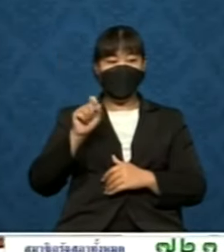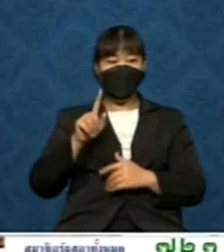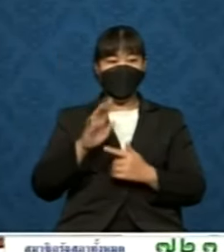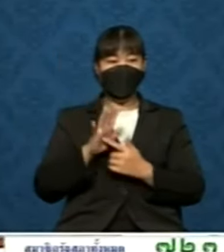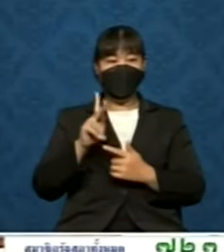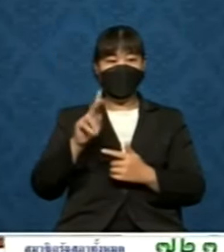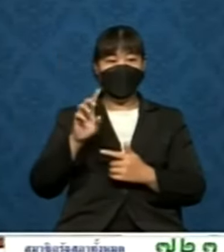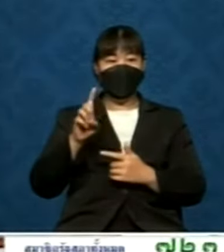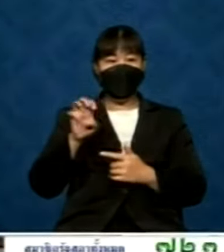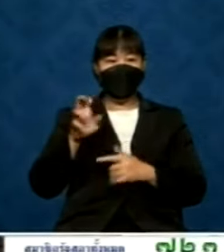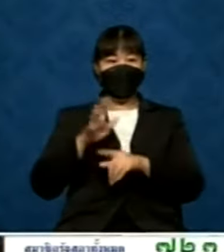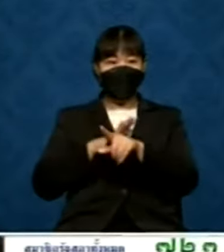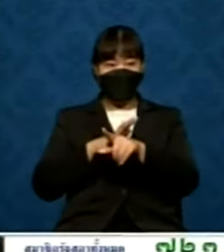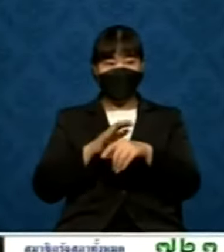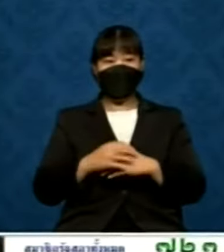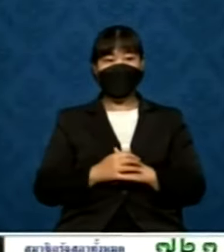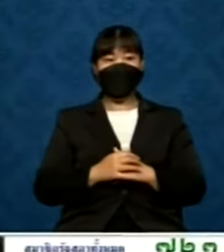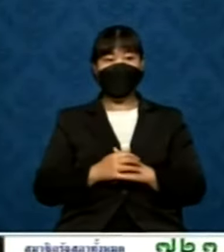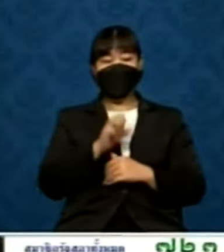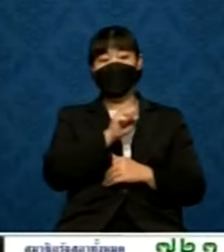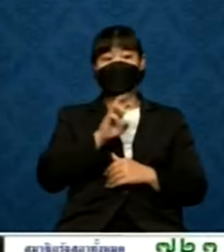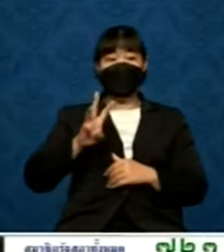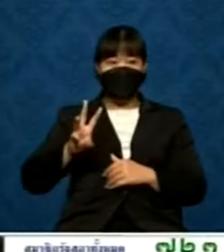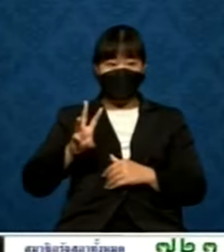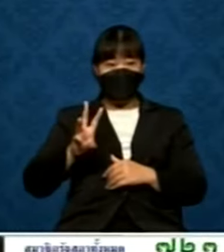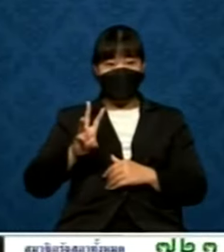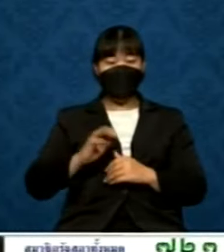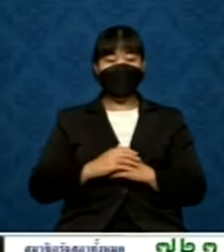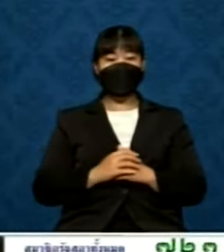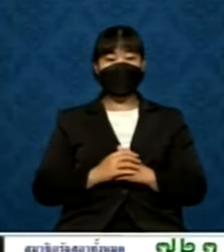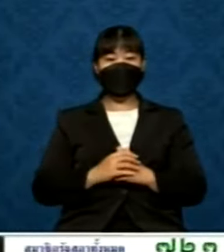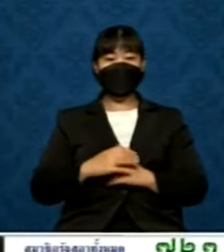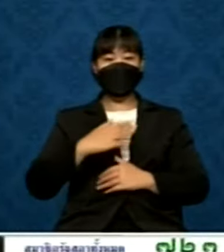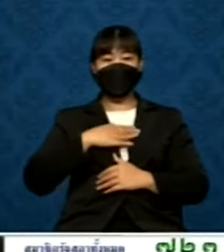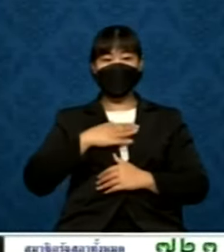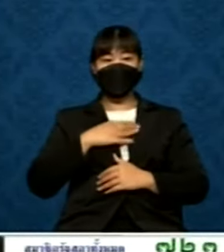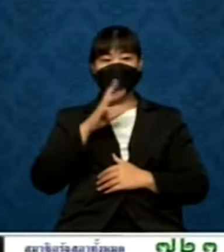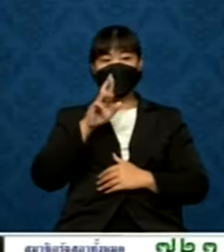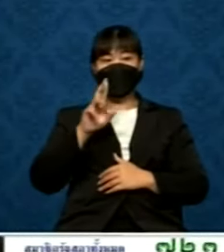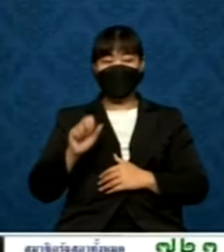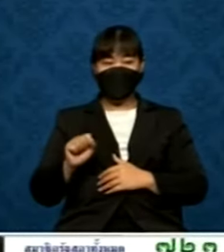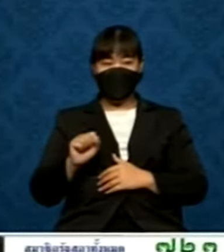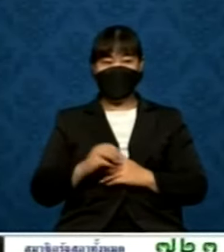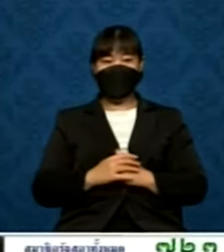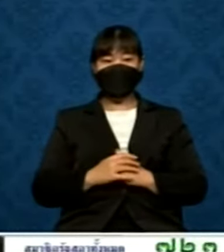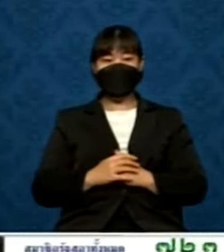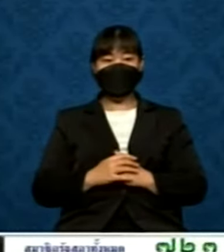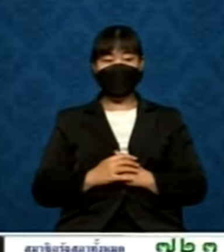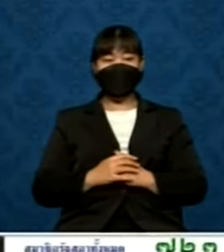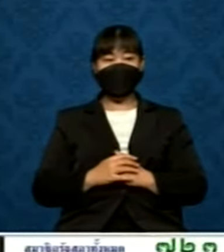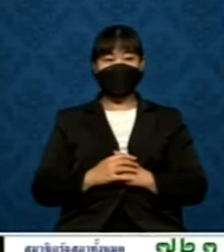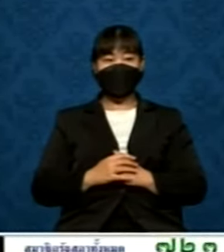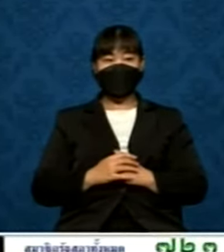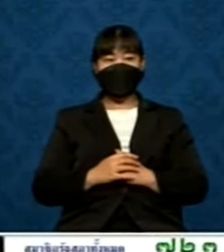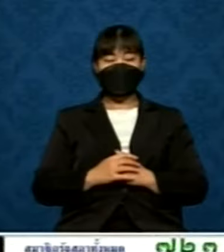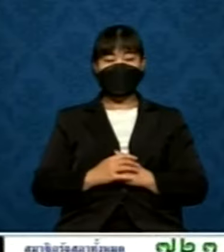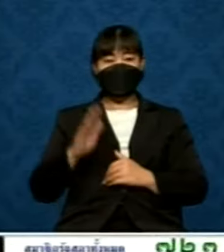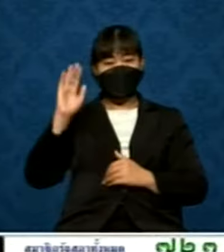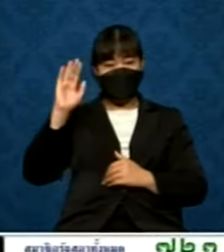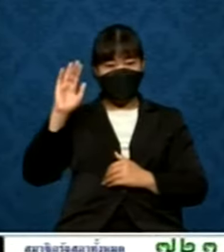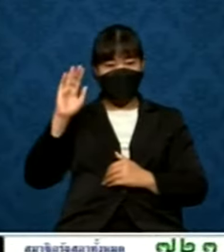มาชิกวุฒิสภาในฐานะสมาชิกรัฐสภาขอประท้วง